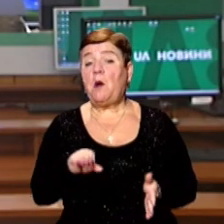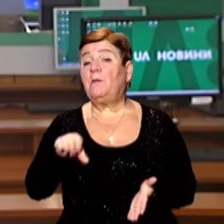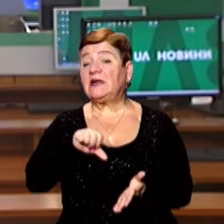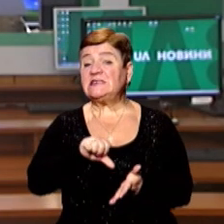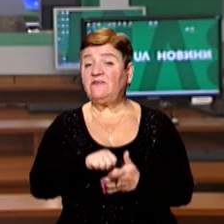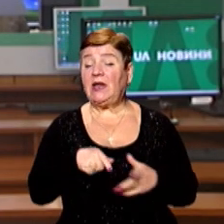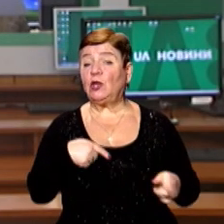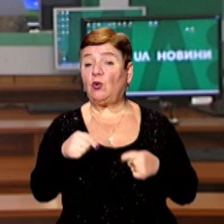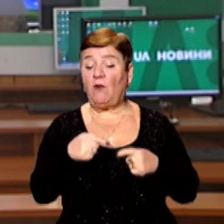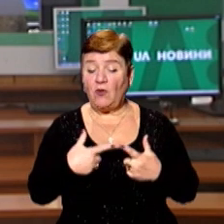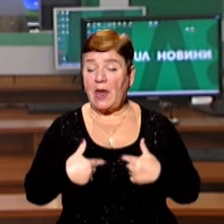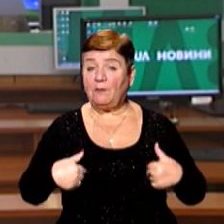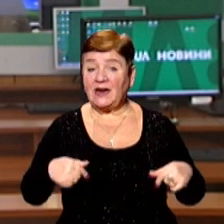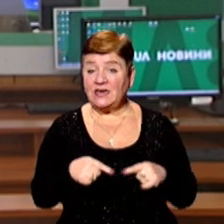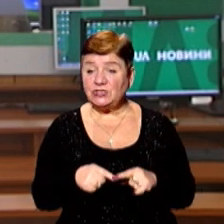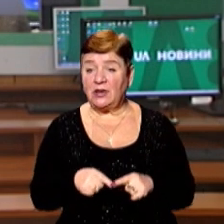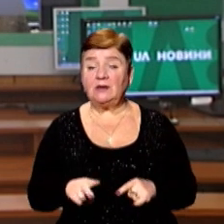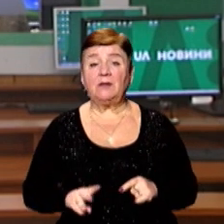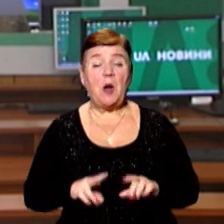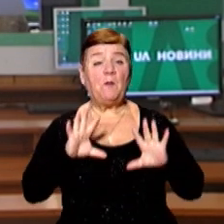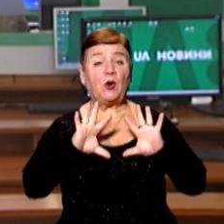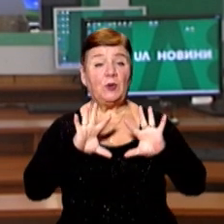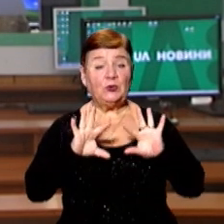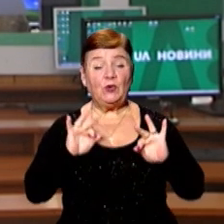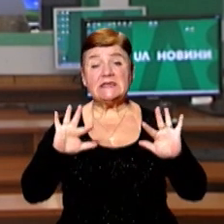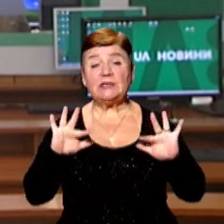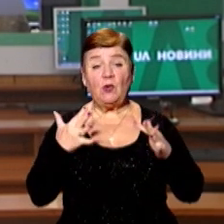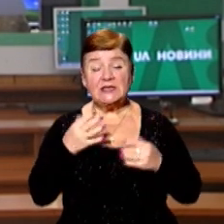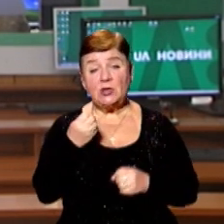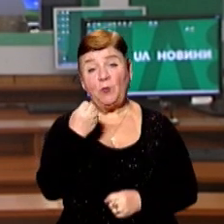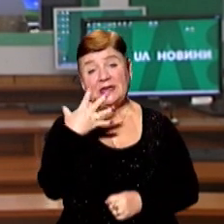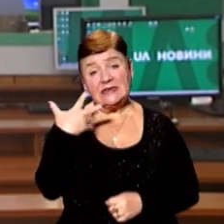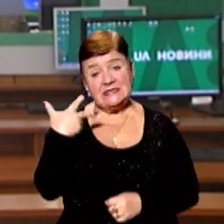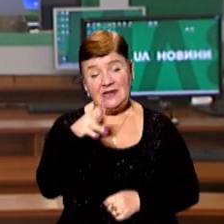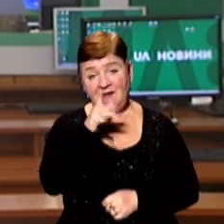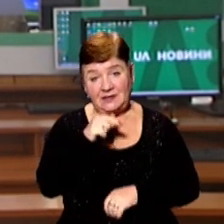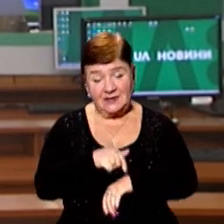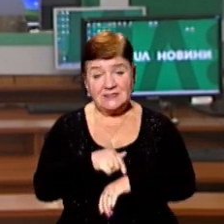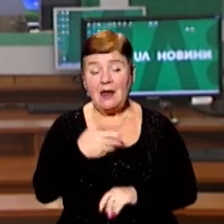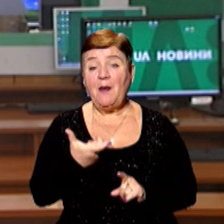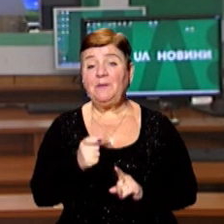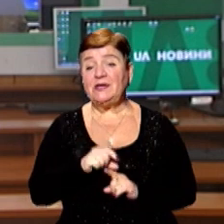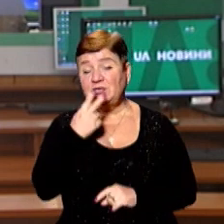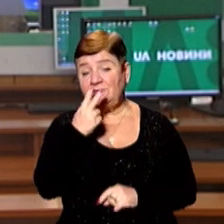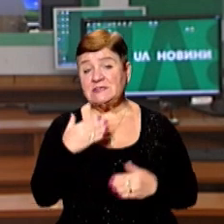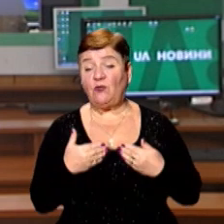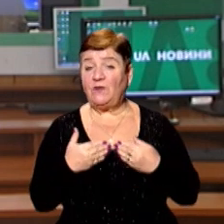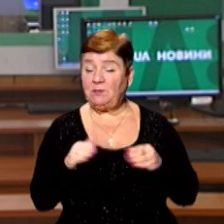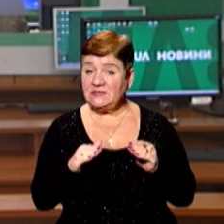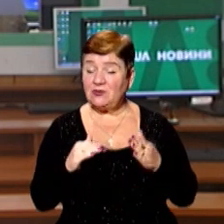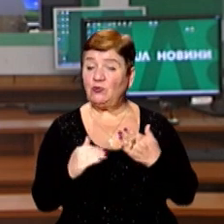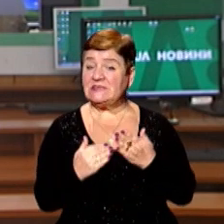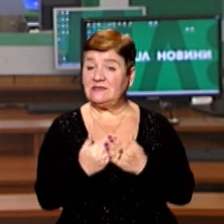Представник торгової мережі та епідеміолог прокоментують ситуацію о 15:30. Більше про це дивіться у випуску новин